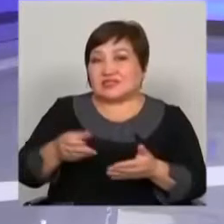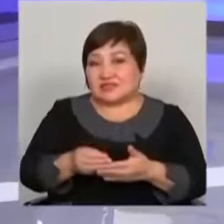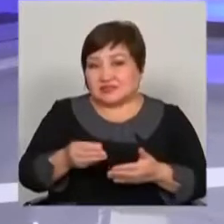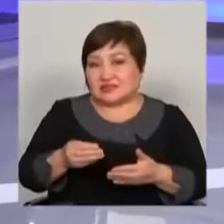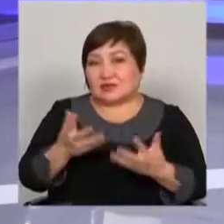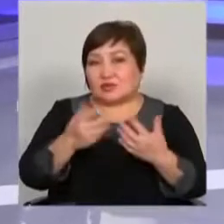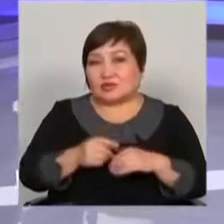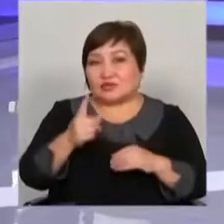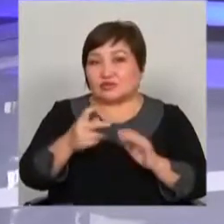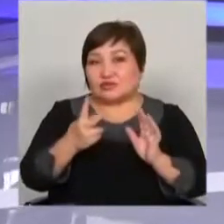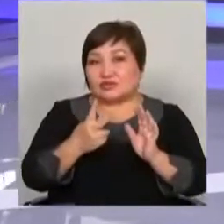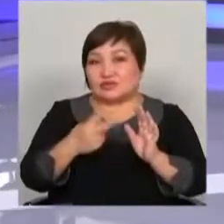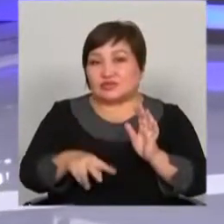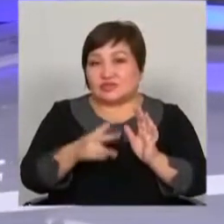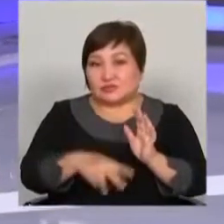теңге.